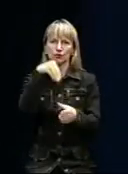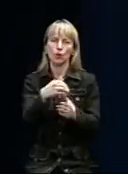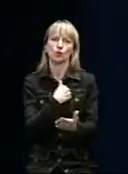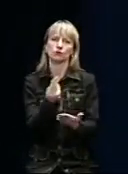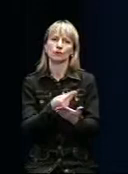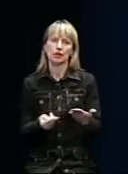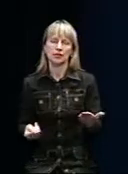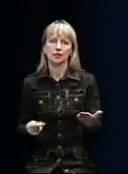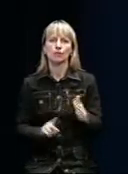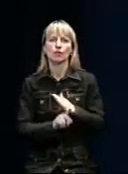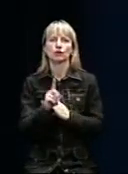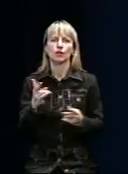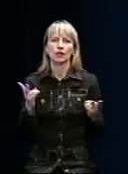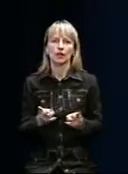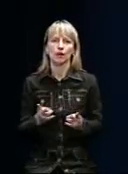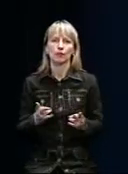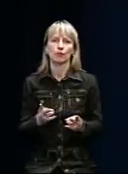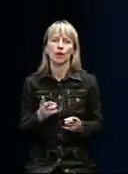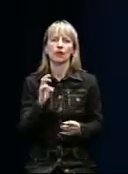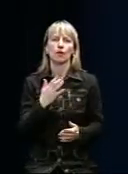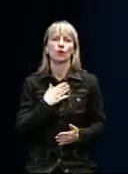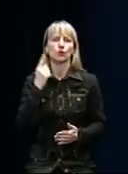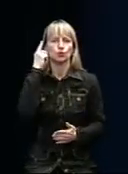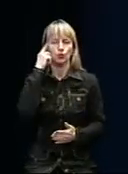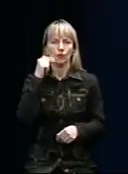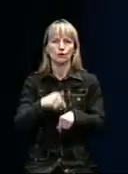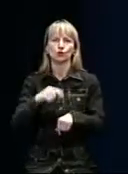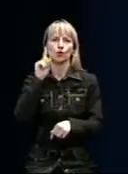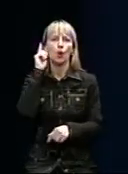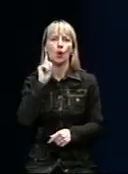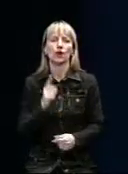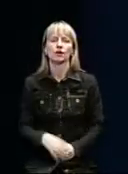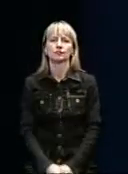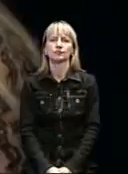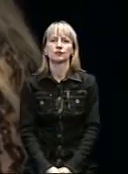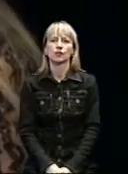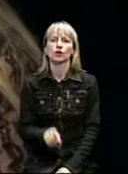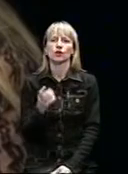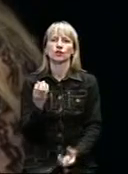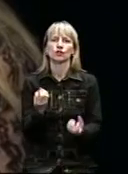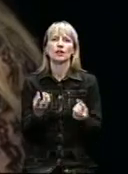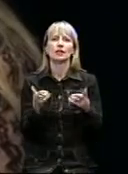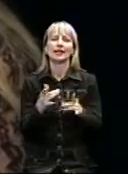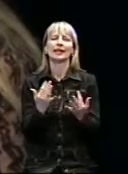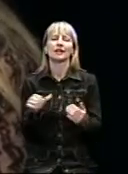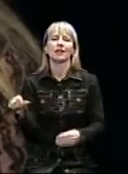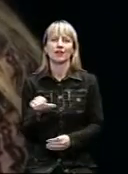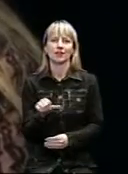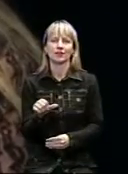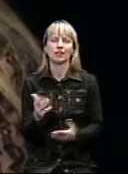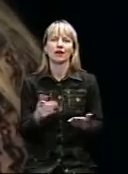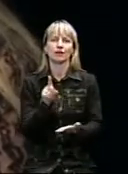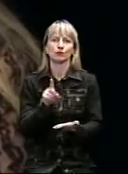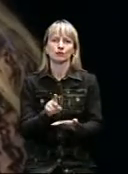написати. Спочатку треба, на мою думку, відчути колір. Ну, і ще у нас залишилося кілька хвилин, якраз